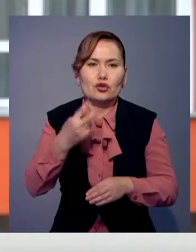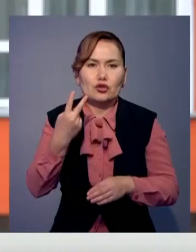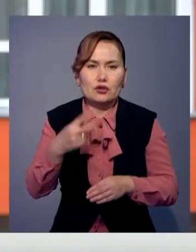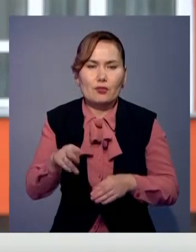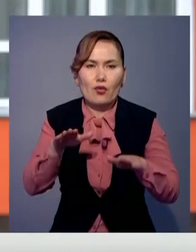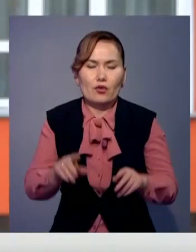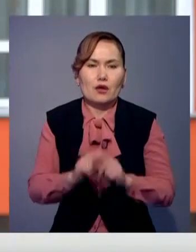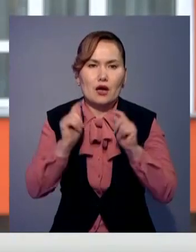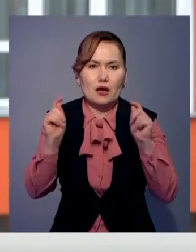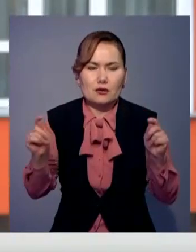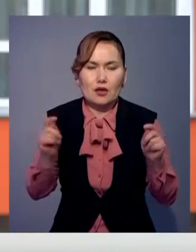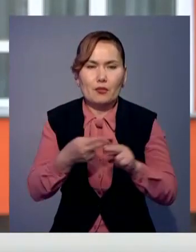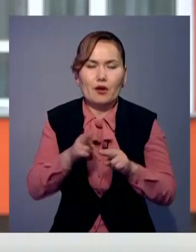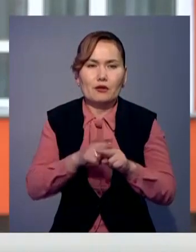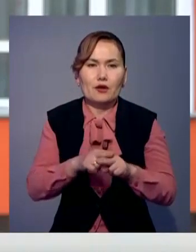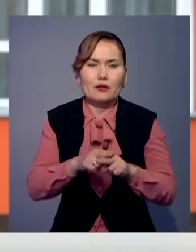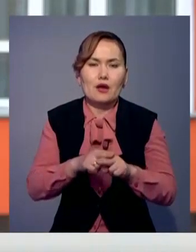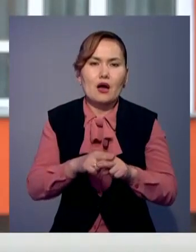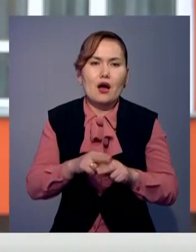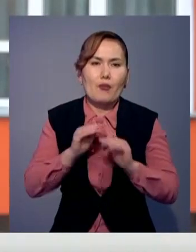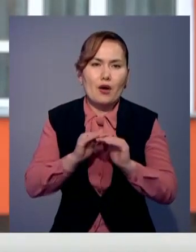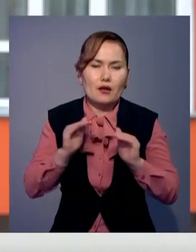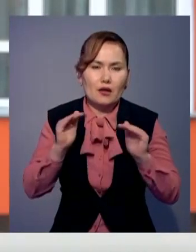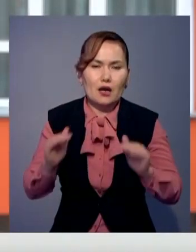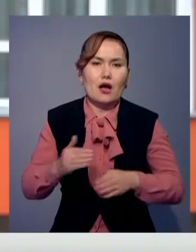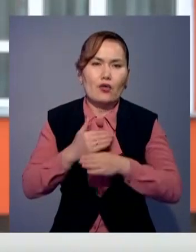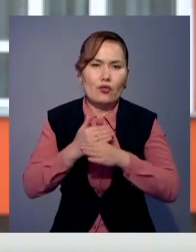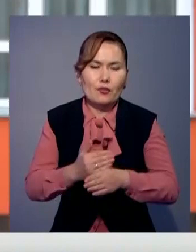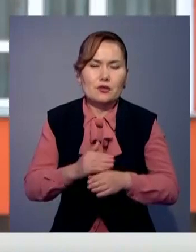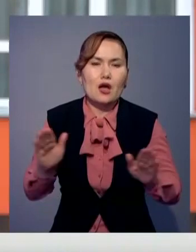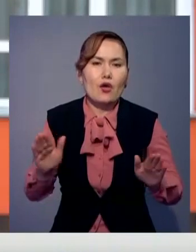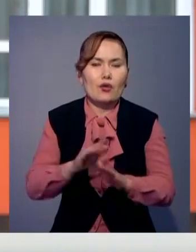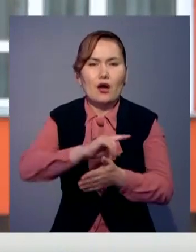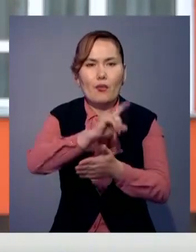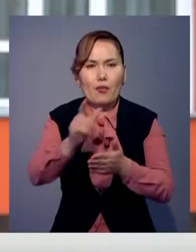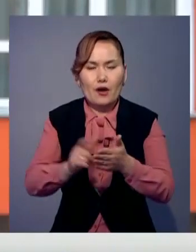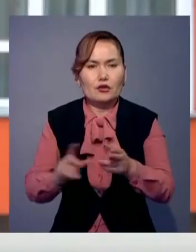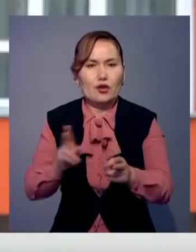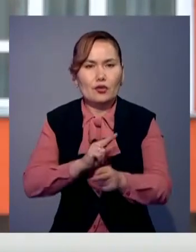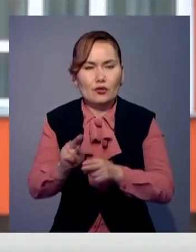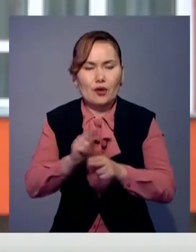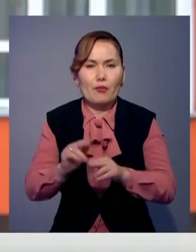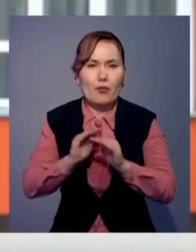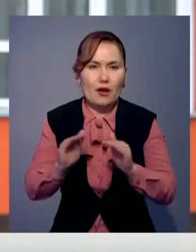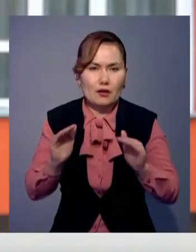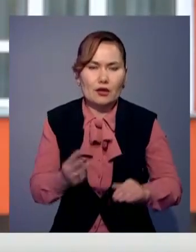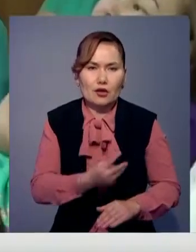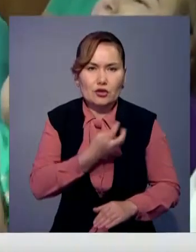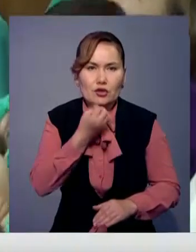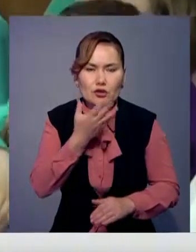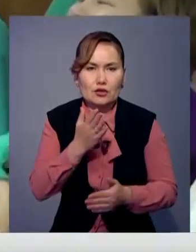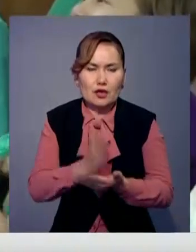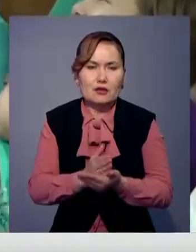бір-бірінен балалар үйіне жаңа қандай тақпақтар айтып жатыр, қандай өлең айтып жатыр, көңілдері жақсы. Барлығы жағдай